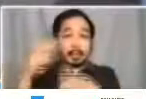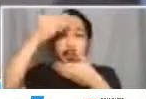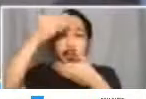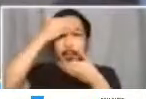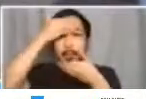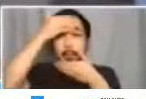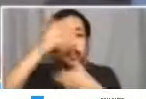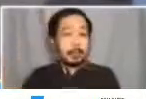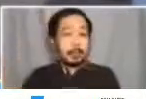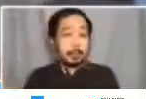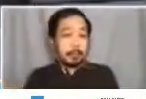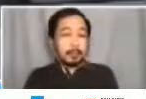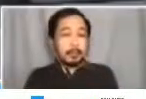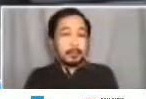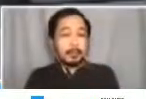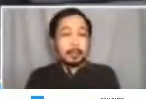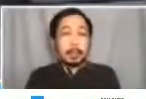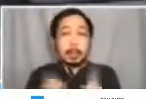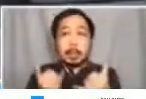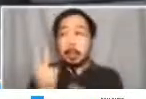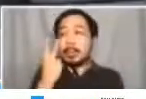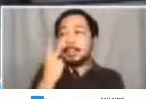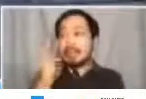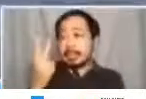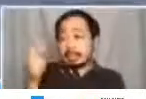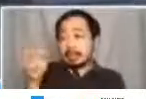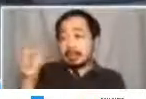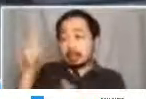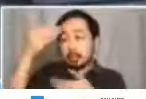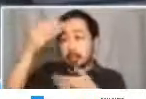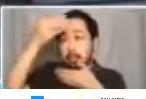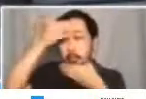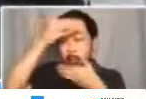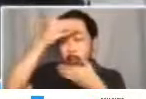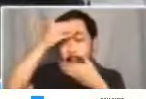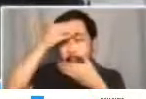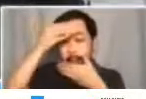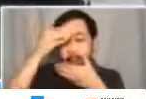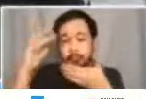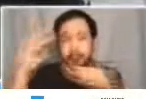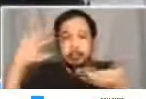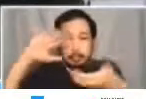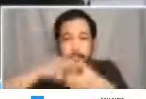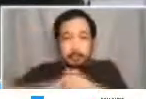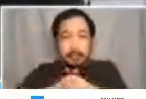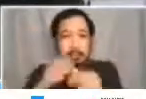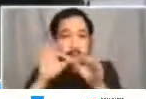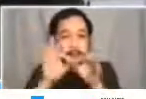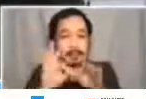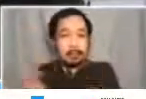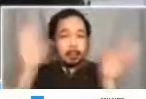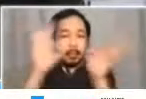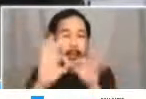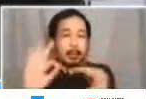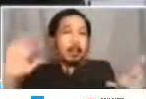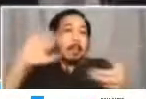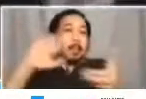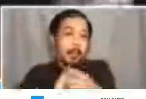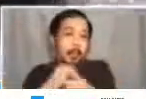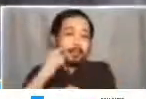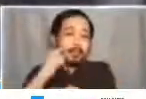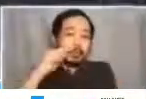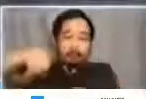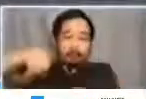ang ating mga kababayan ay they are all in all industries, no? Yung ano sila, meron tayong mga